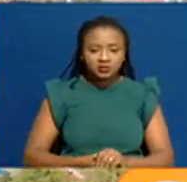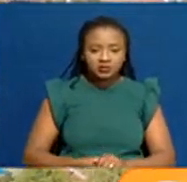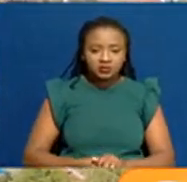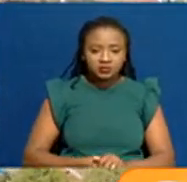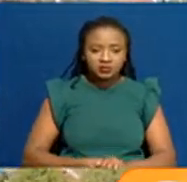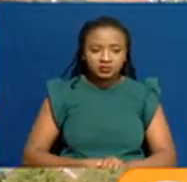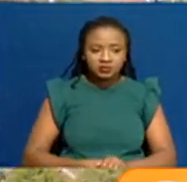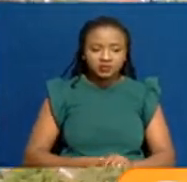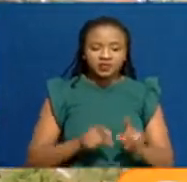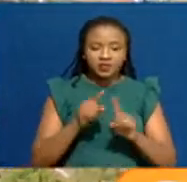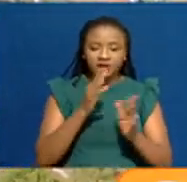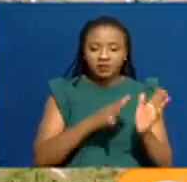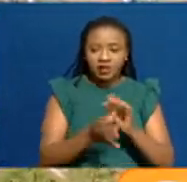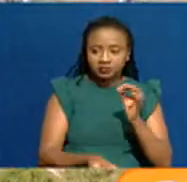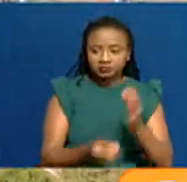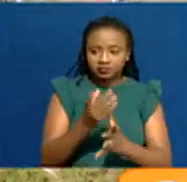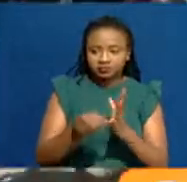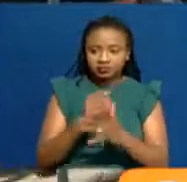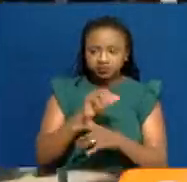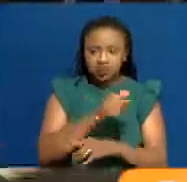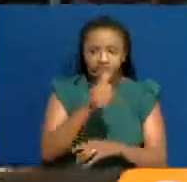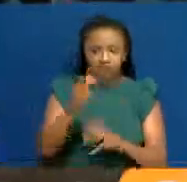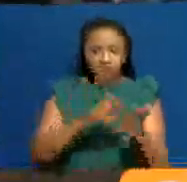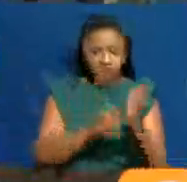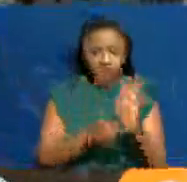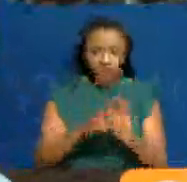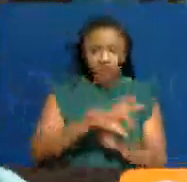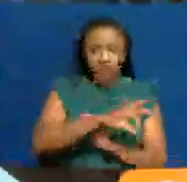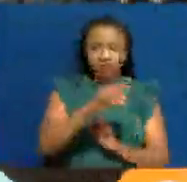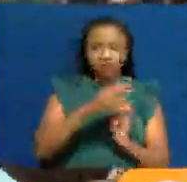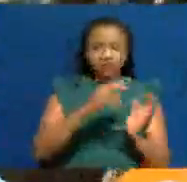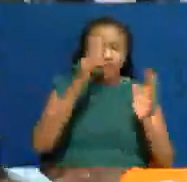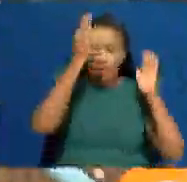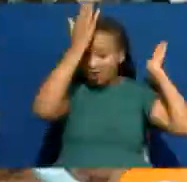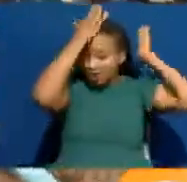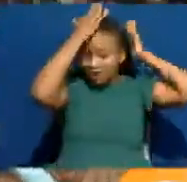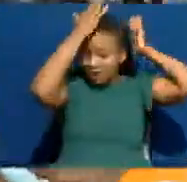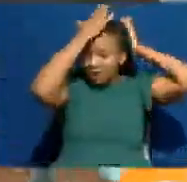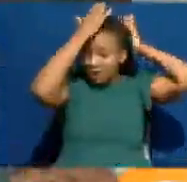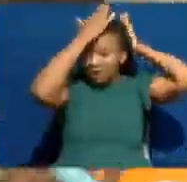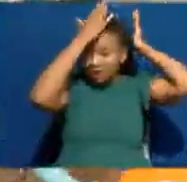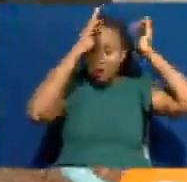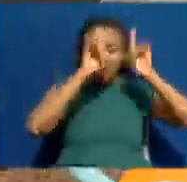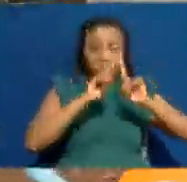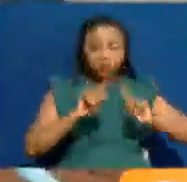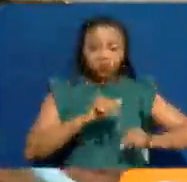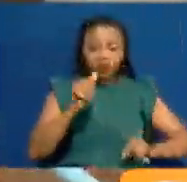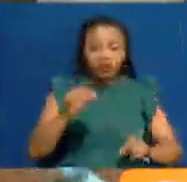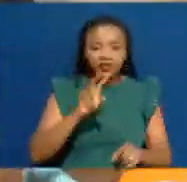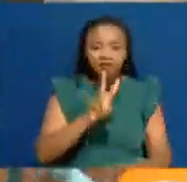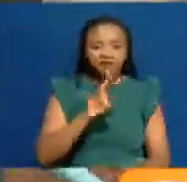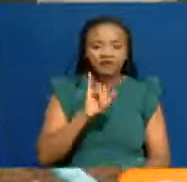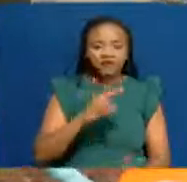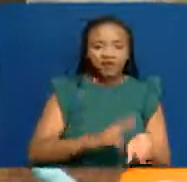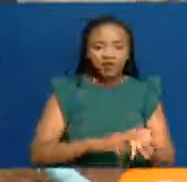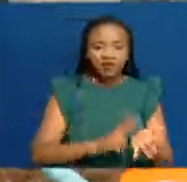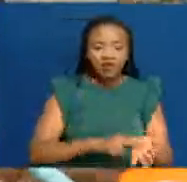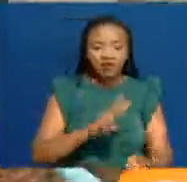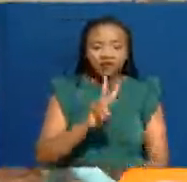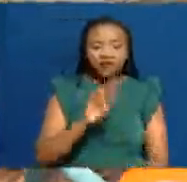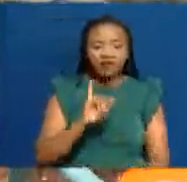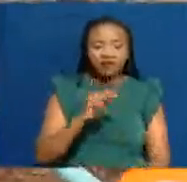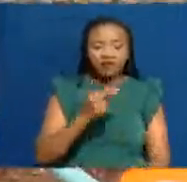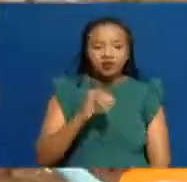mingine katika kaunti za Kakamega na Vihiga kwa siku tano ambazo atakuwa kwenye maeneo hayo. Emily